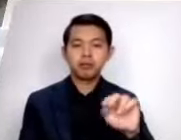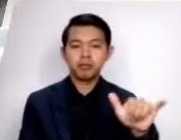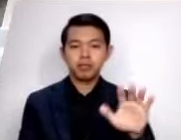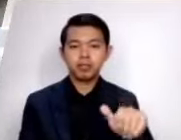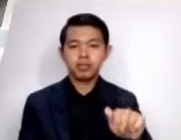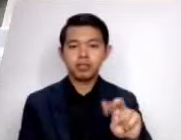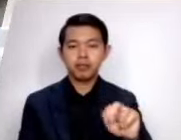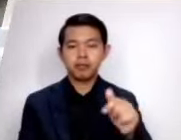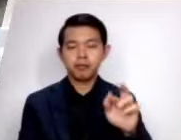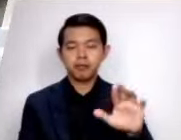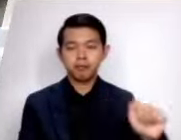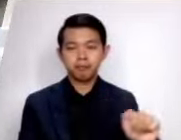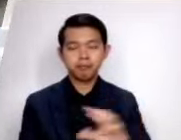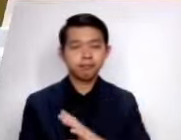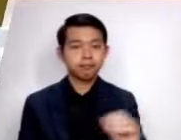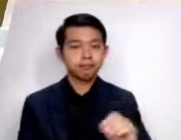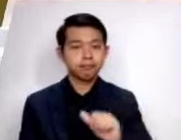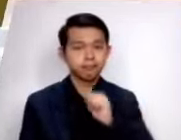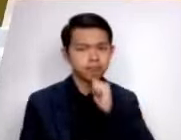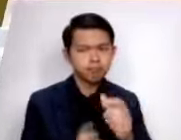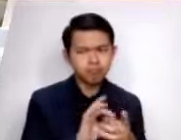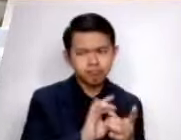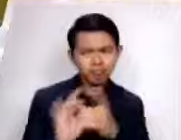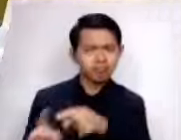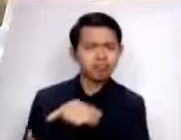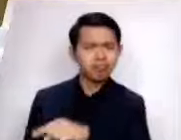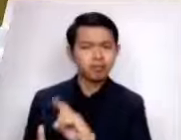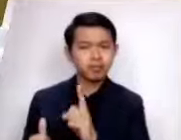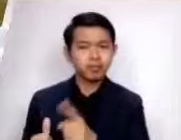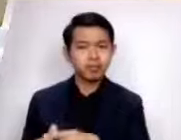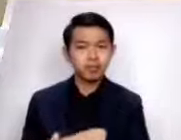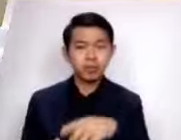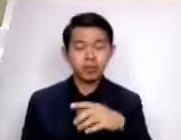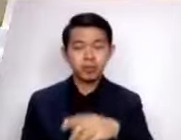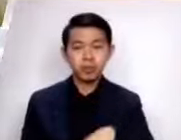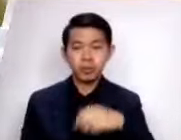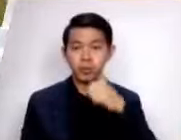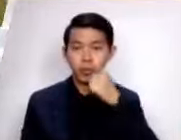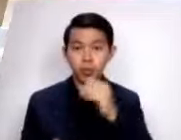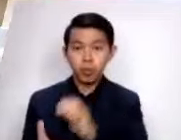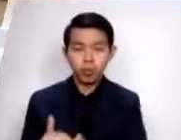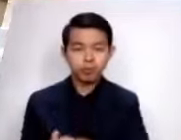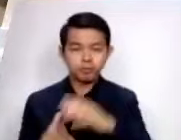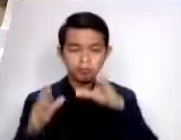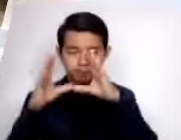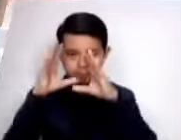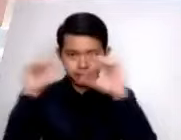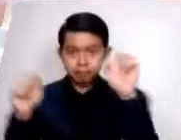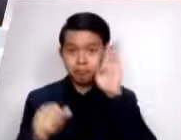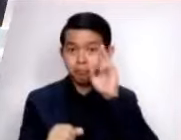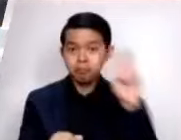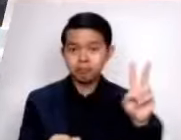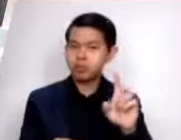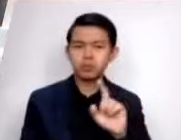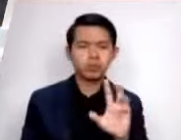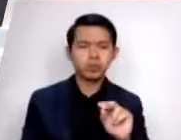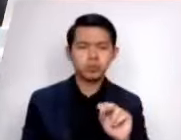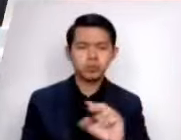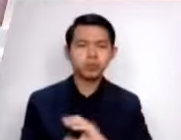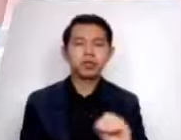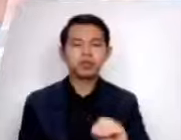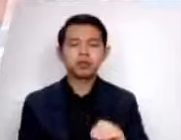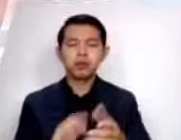walang kinalaman ang First Lady sa pag-alis niya sa gabinete at maayos naman ang relasyon niya sa Pangulo. Kaugnay naman ang rason ng